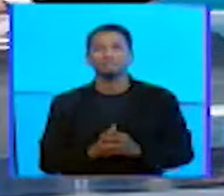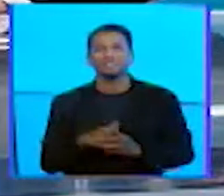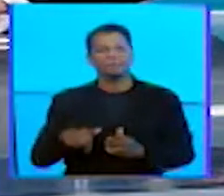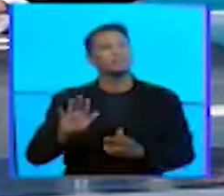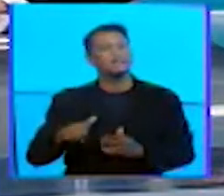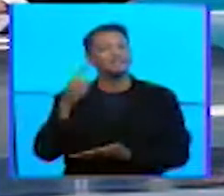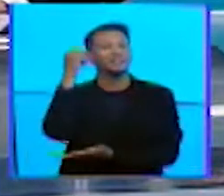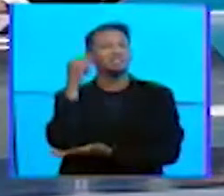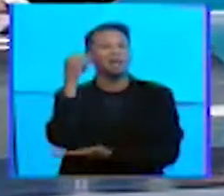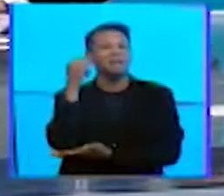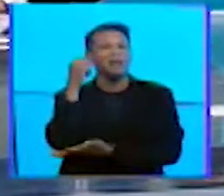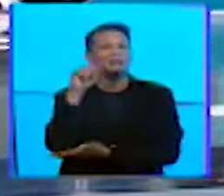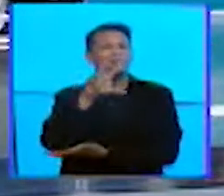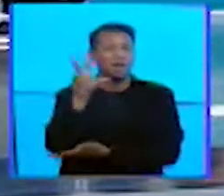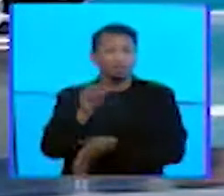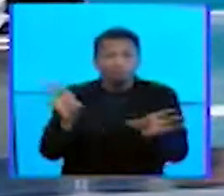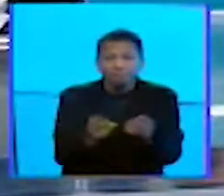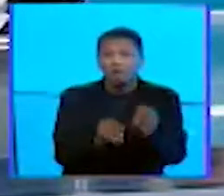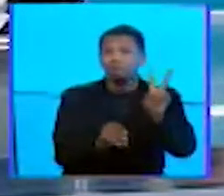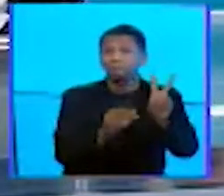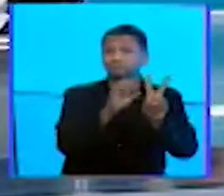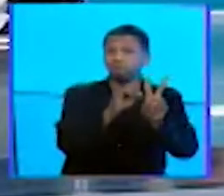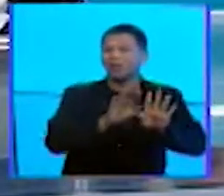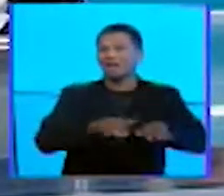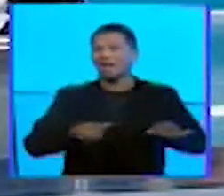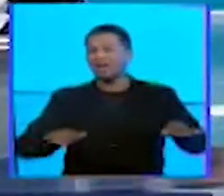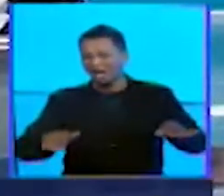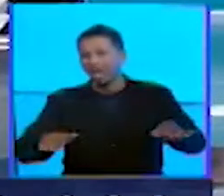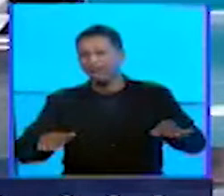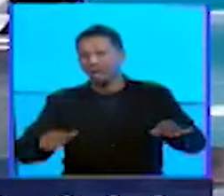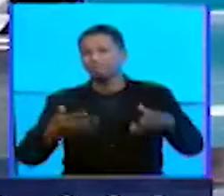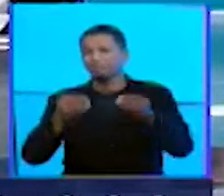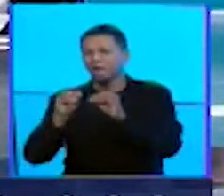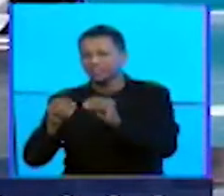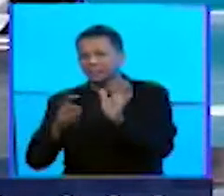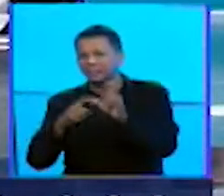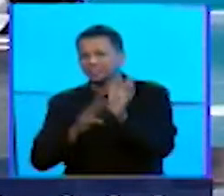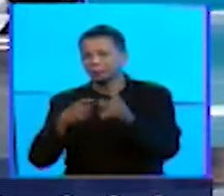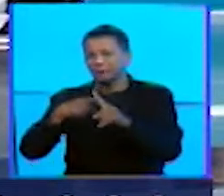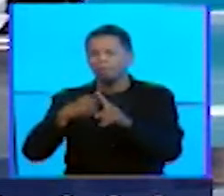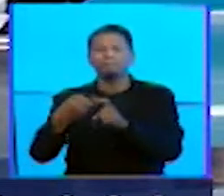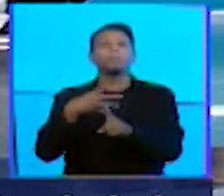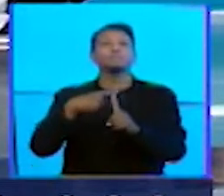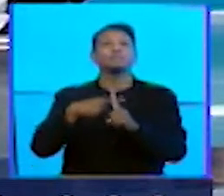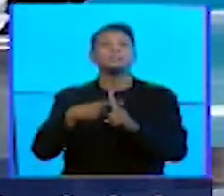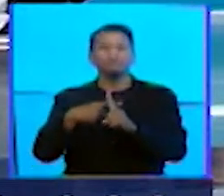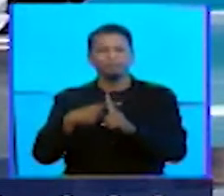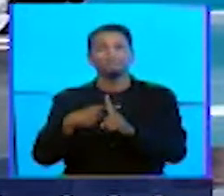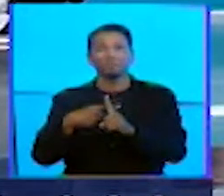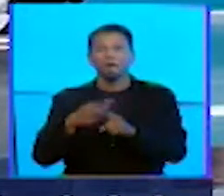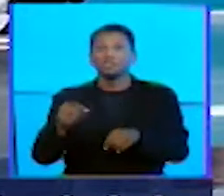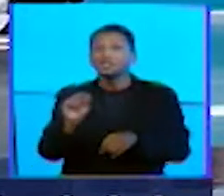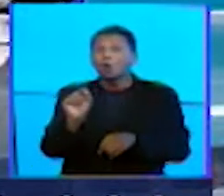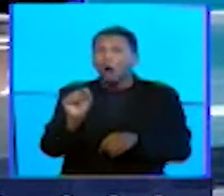Masih dari Tasikmalaya, Jawa Barat, 20 orang terdiri dari murid dan pengajar sebuah SMK terpapar COVID-19. Klaster